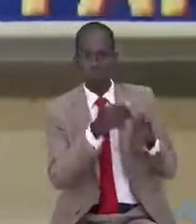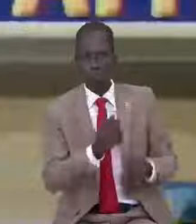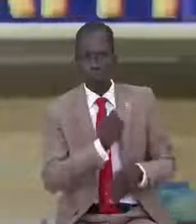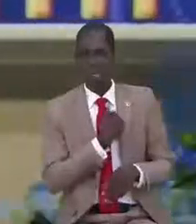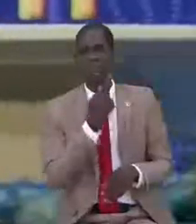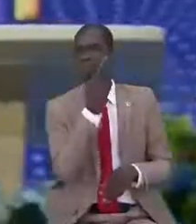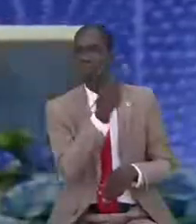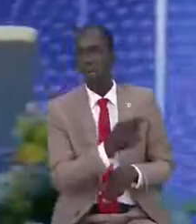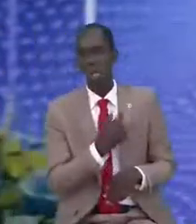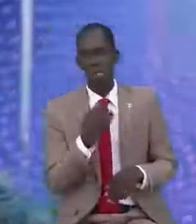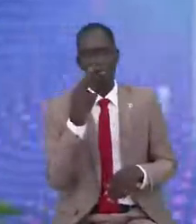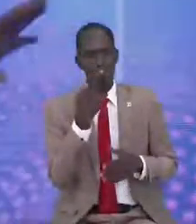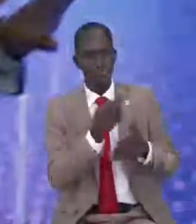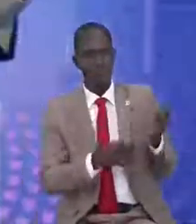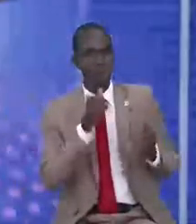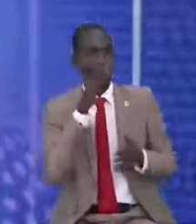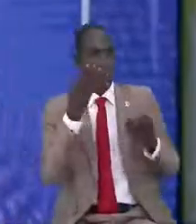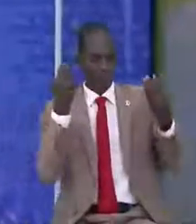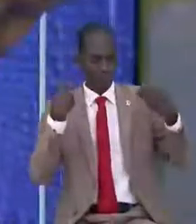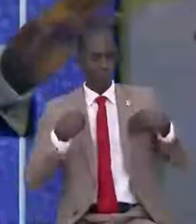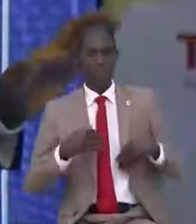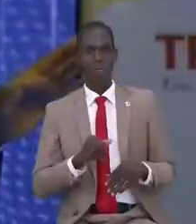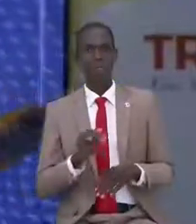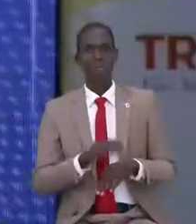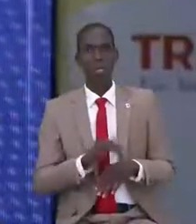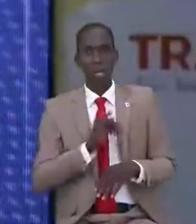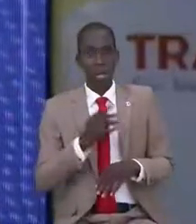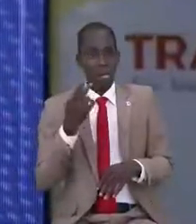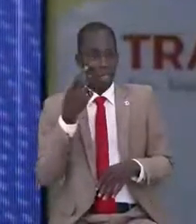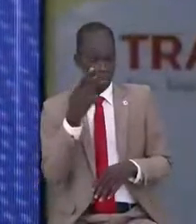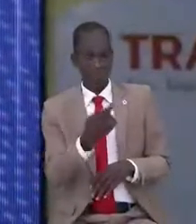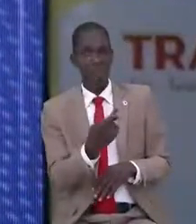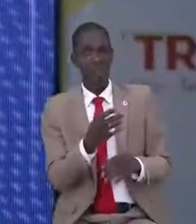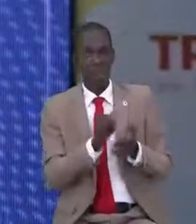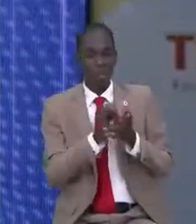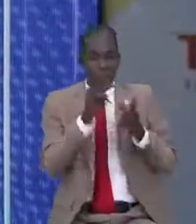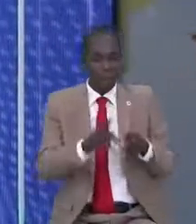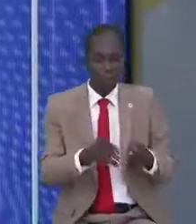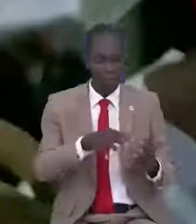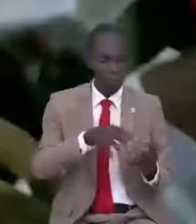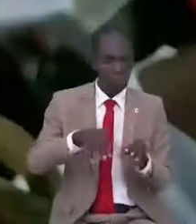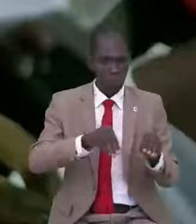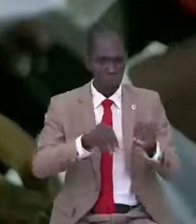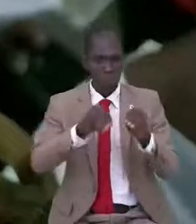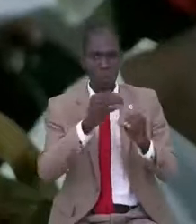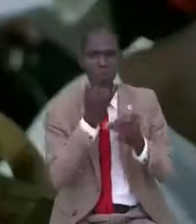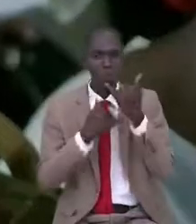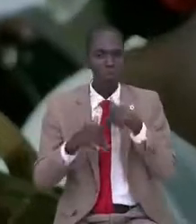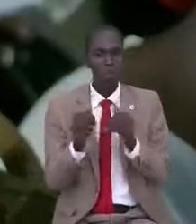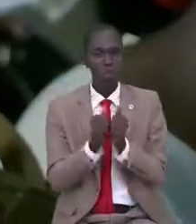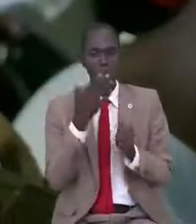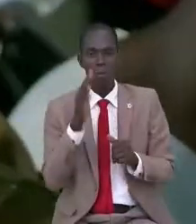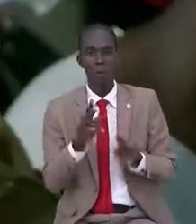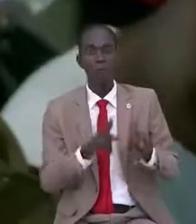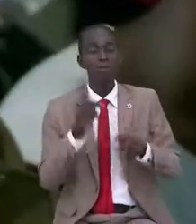Est-ce que tu as appris? J'ai vu ce qu'elle a porté. J'ai vu les gens avec lesquels